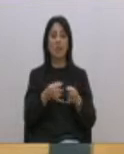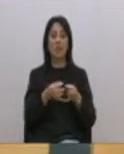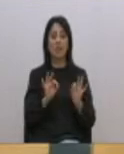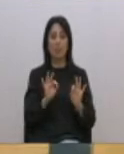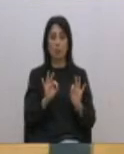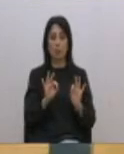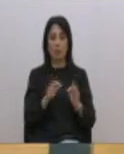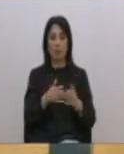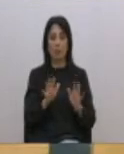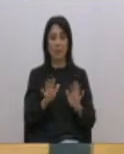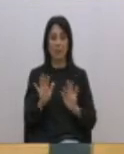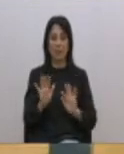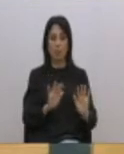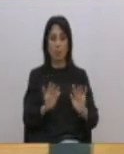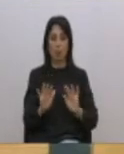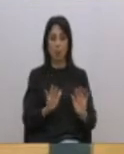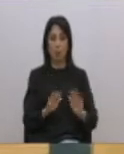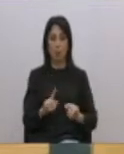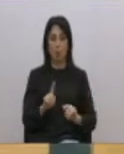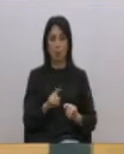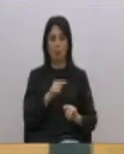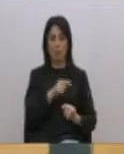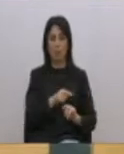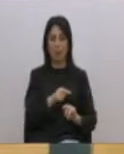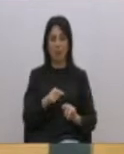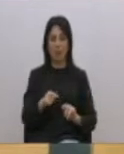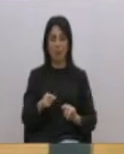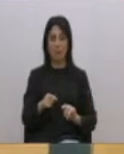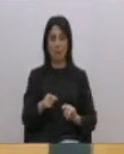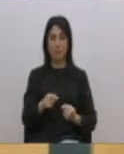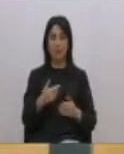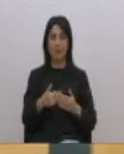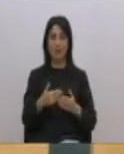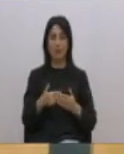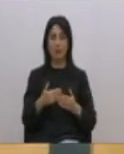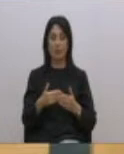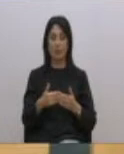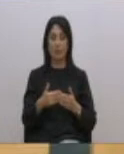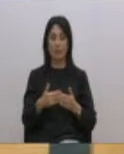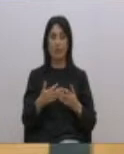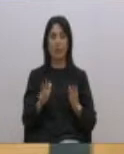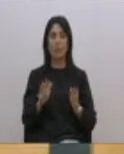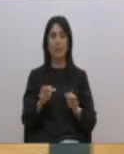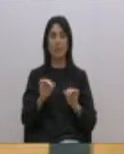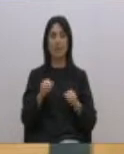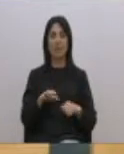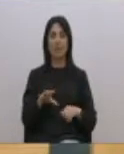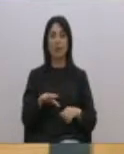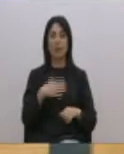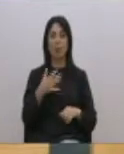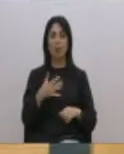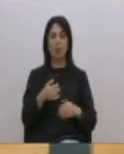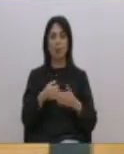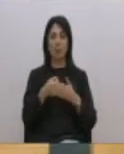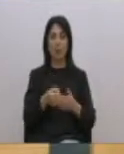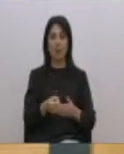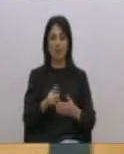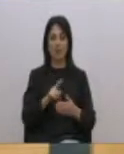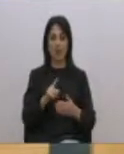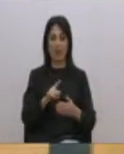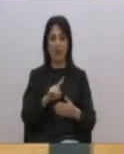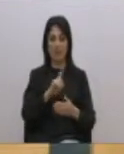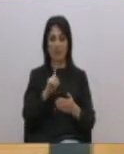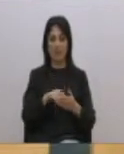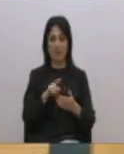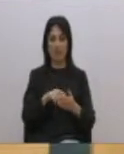თავისუფლება, მეტი მოქნილობა, რომ მათ, ასე ვთქვათ, მეტი საშუალება ჰქონდეთ მიაღწიონ რაღაც გარკვეულ